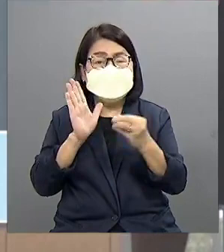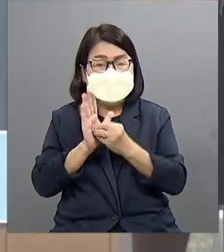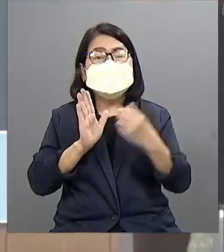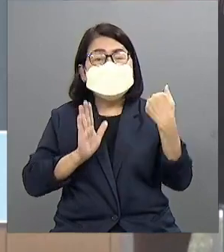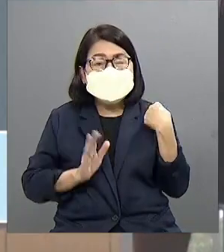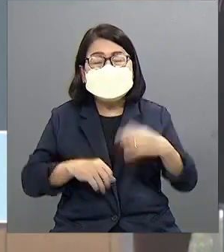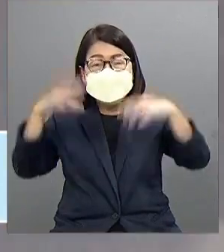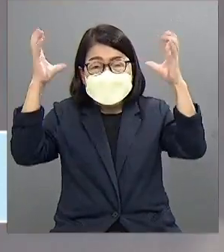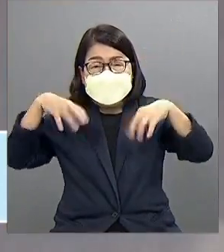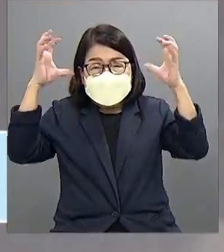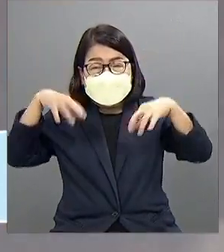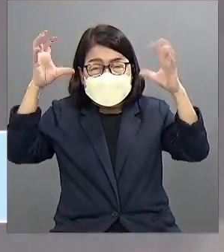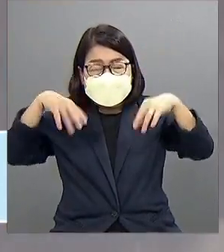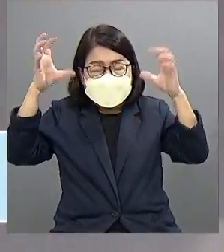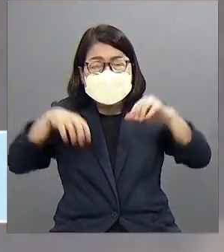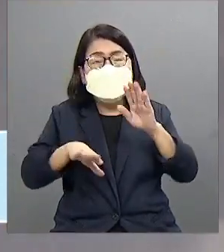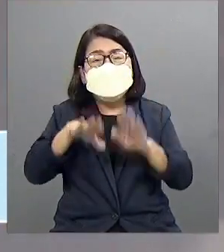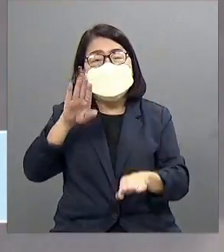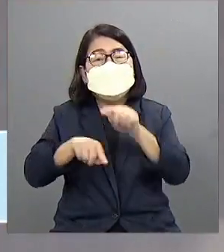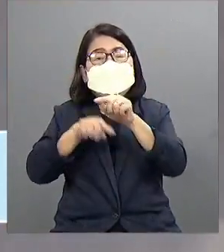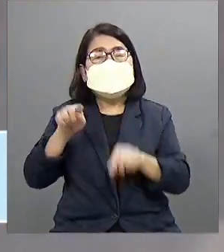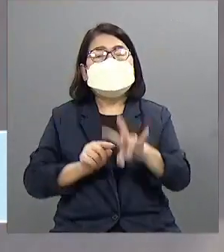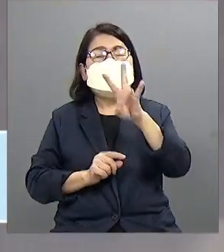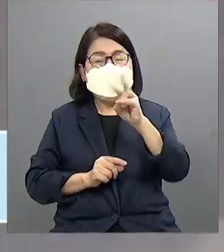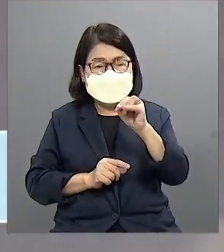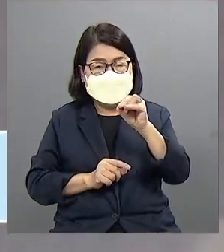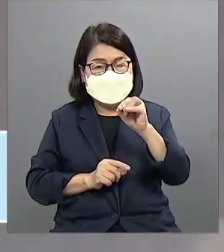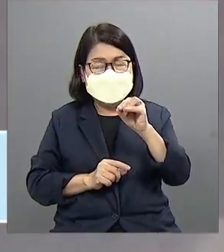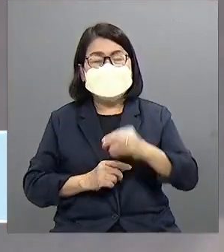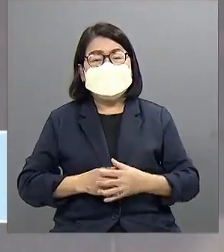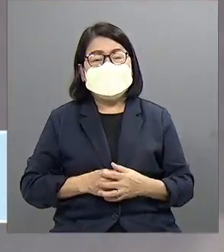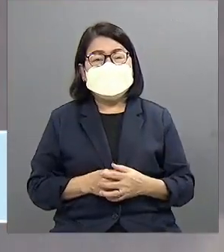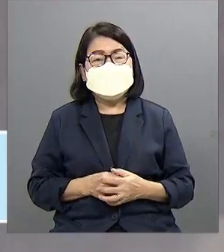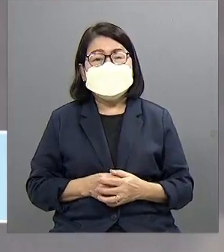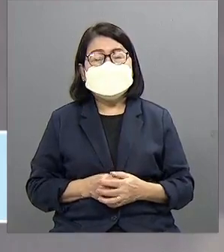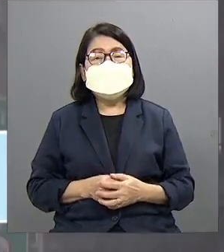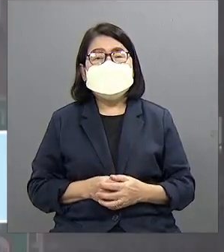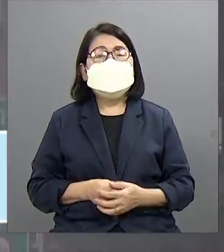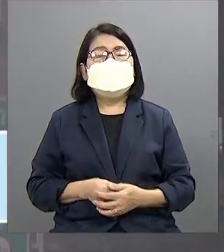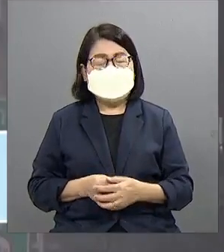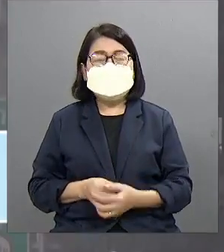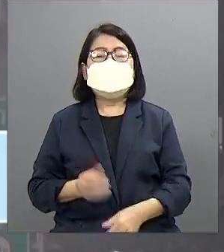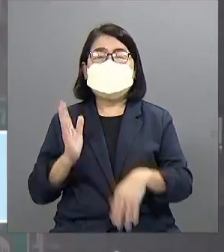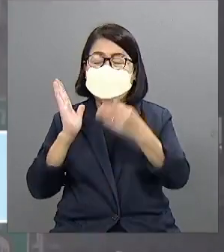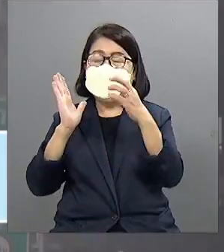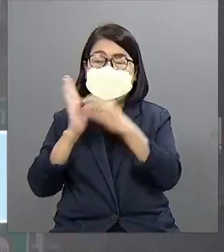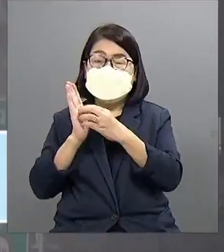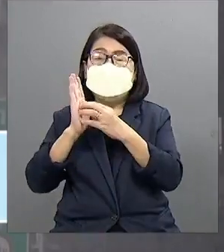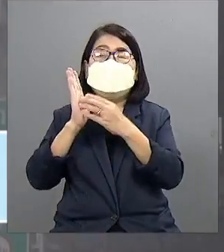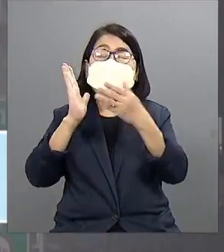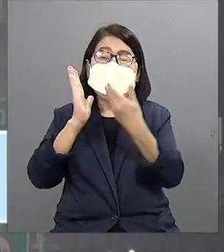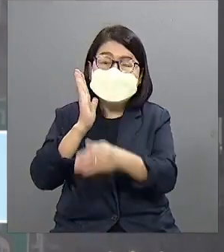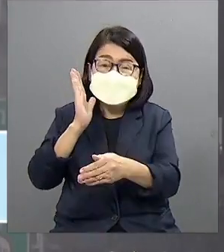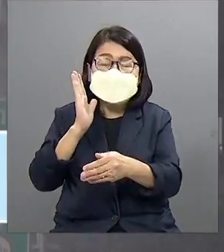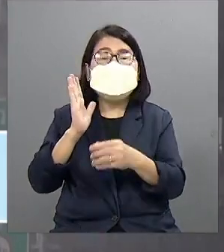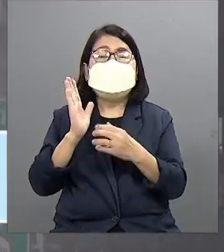หนักถึงร้อยละ70ของพื้นที่นะคะ3ภาคนี้นะคะแต่ว่าภาคเหนือภาคอีสานเนี่ยฝ